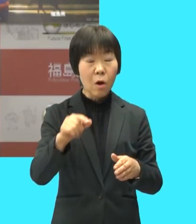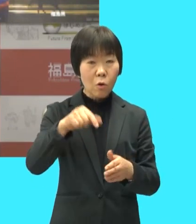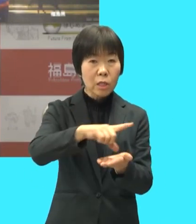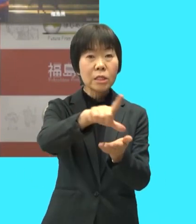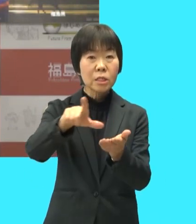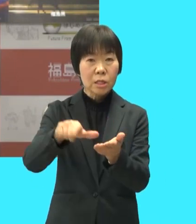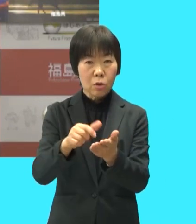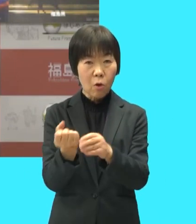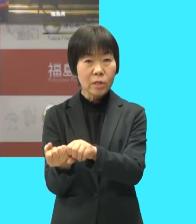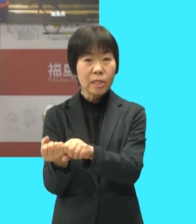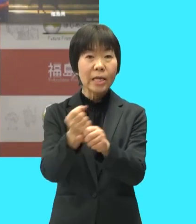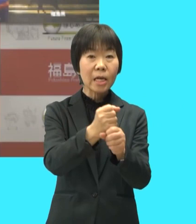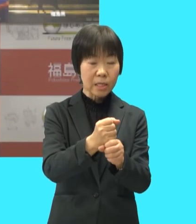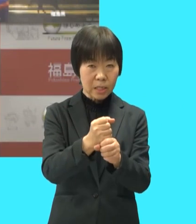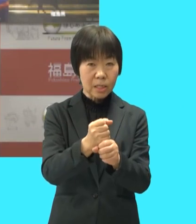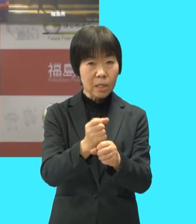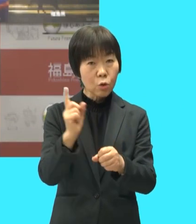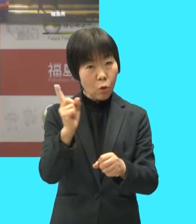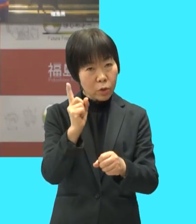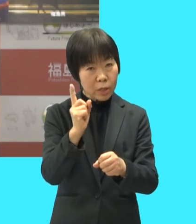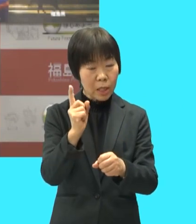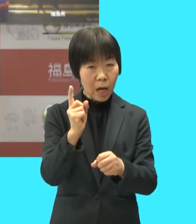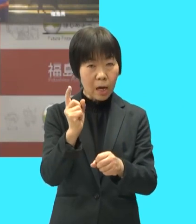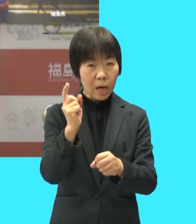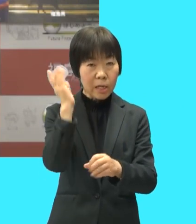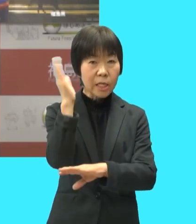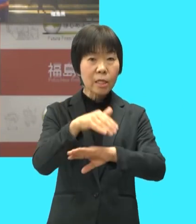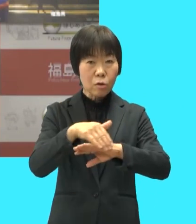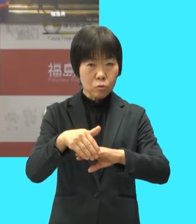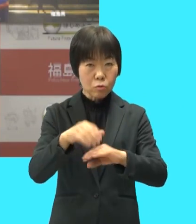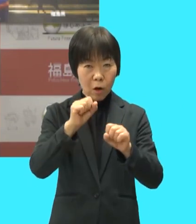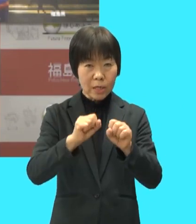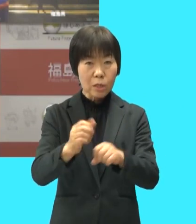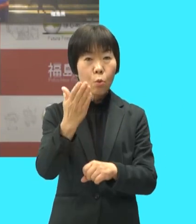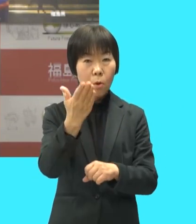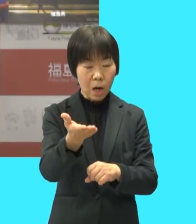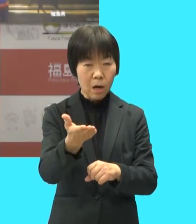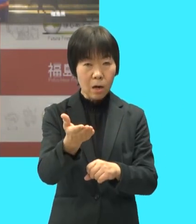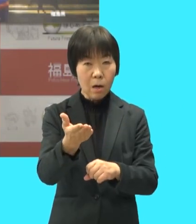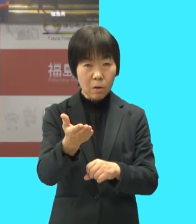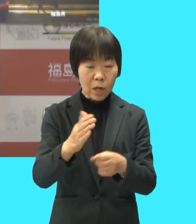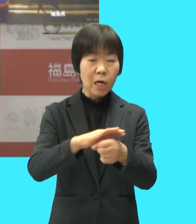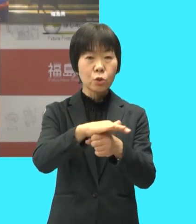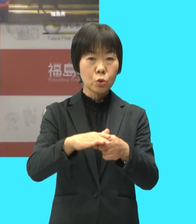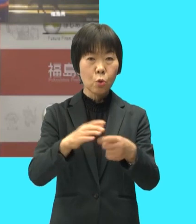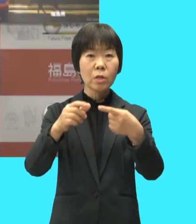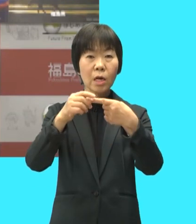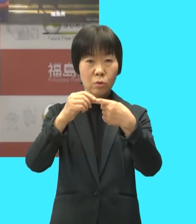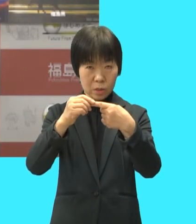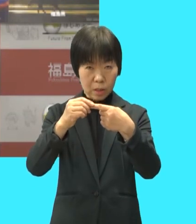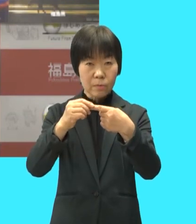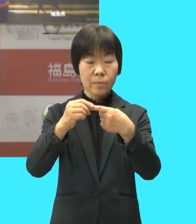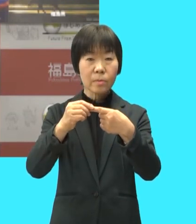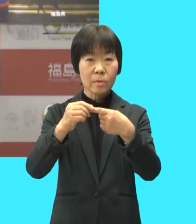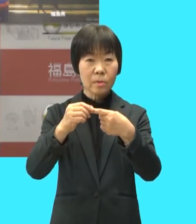地域の再生にどういった県としての施策を講じていくのか、これが重要な一点となります